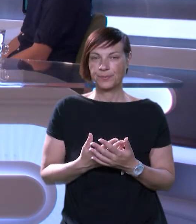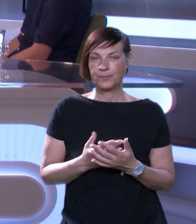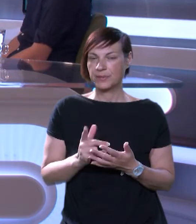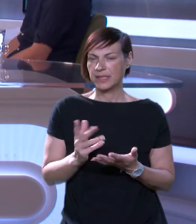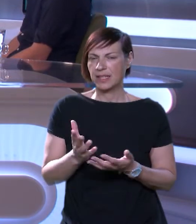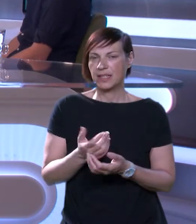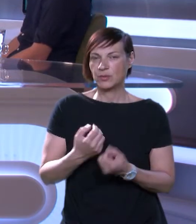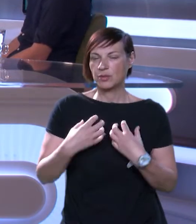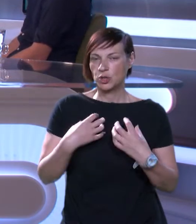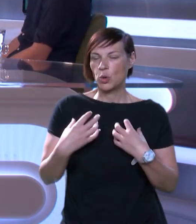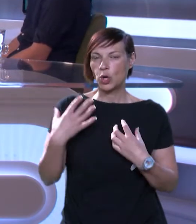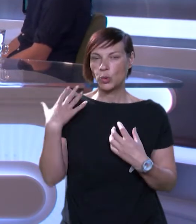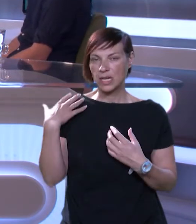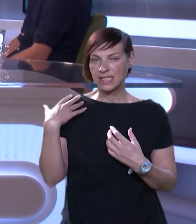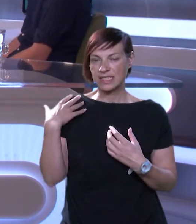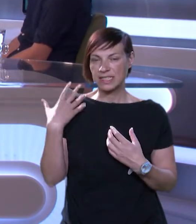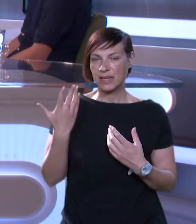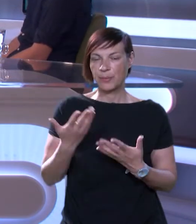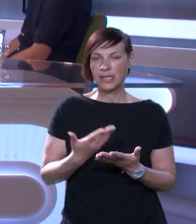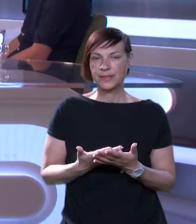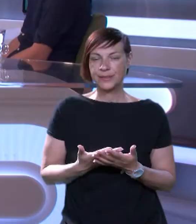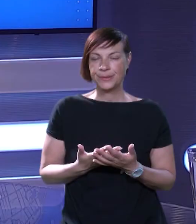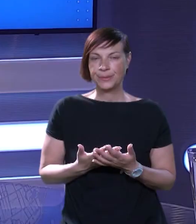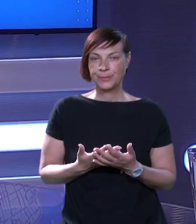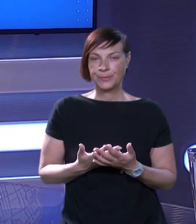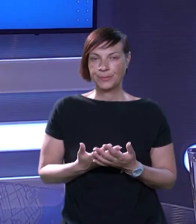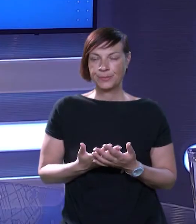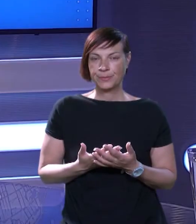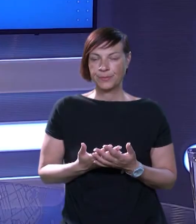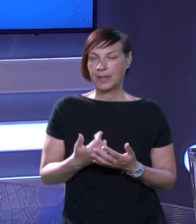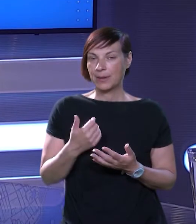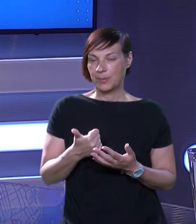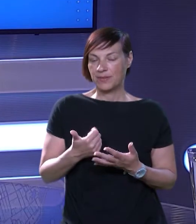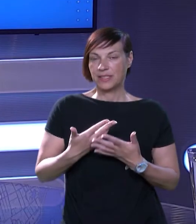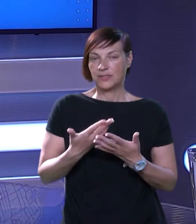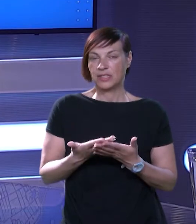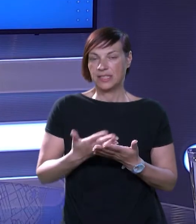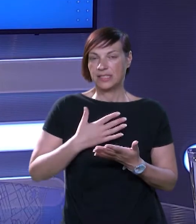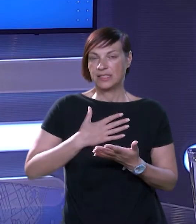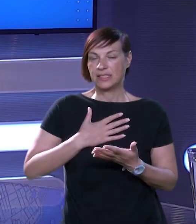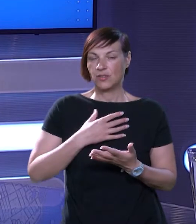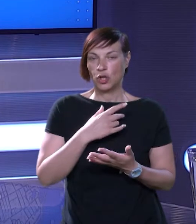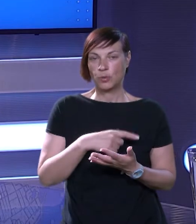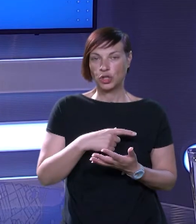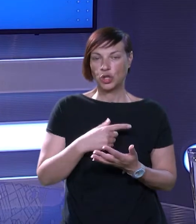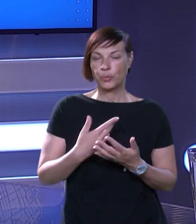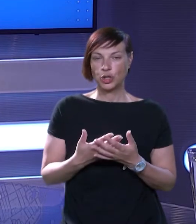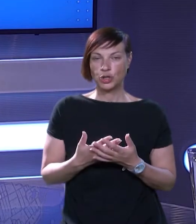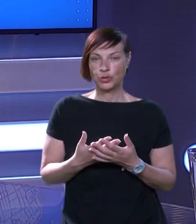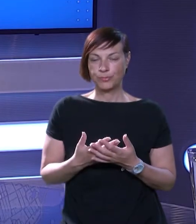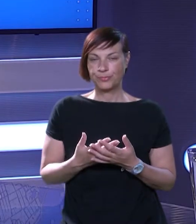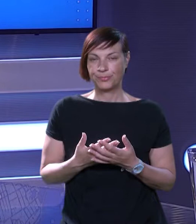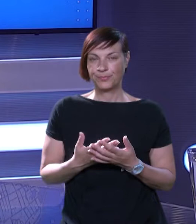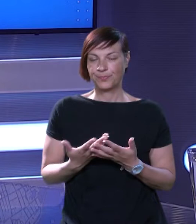da ne uzimaš ulogu na sebe, nego da u stvari si ono prvenstveno ti sa svojom osobnošću i